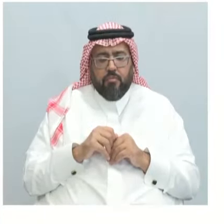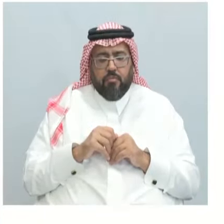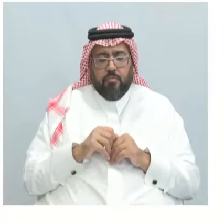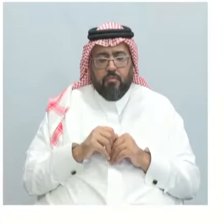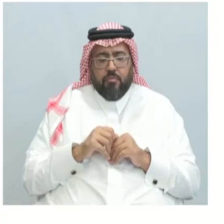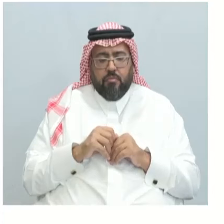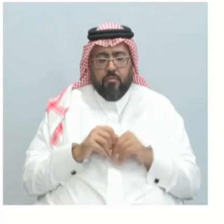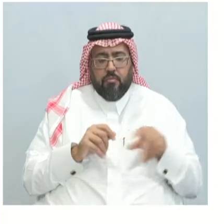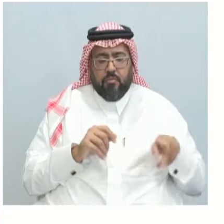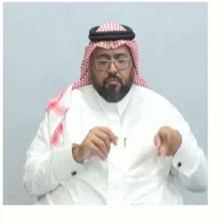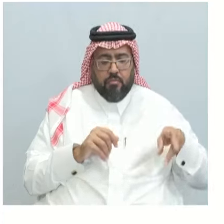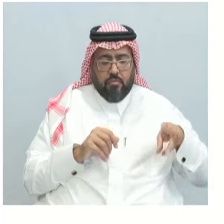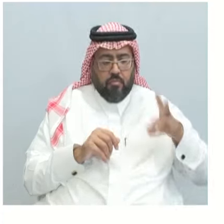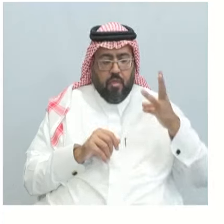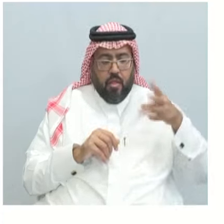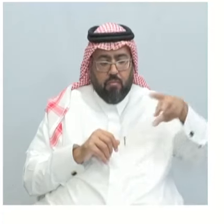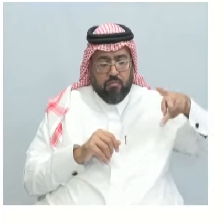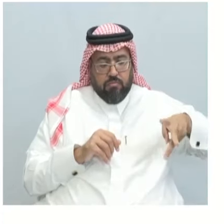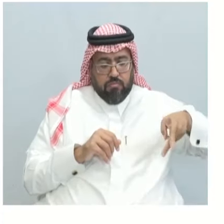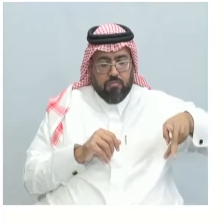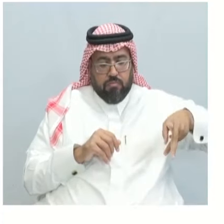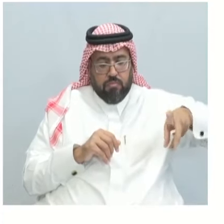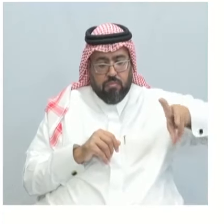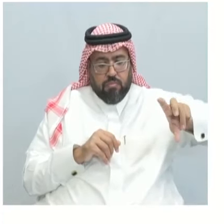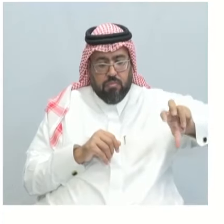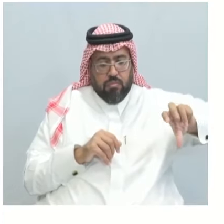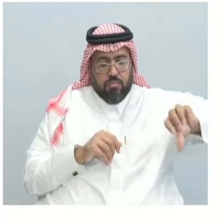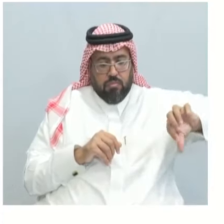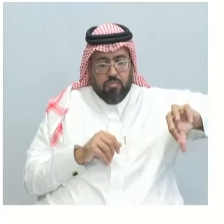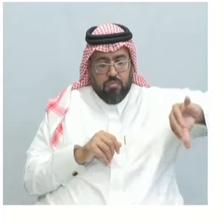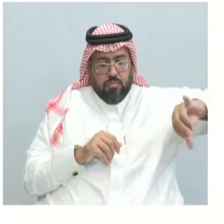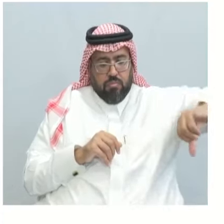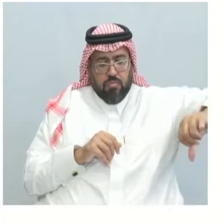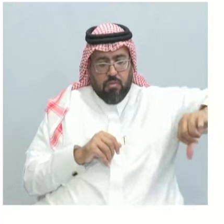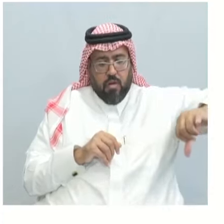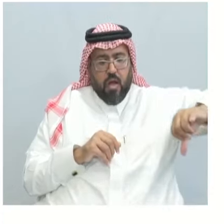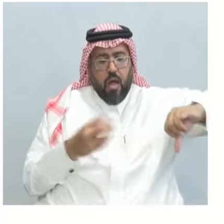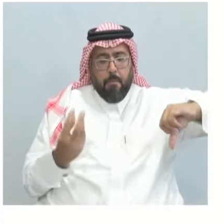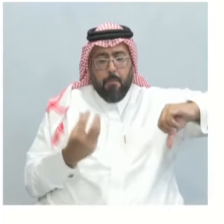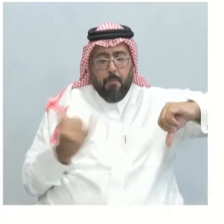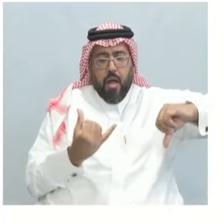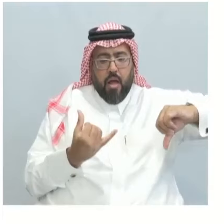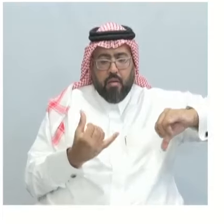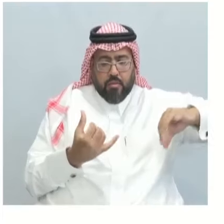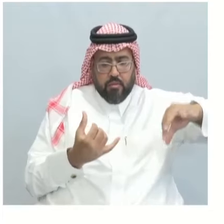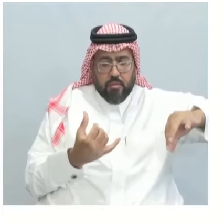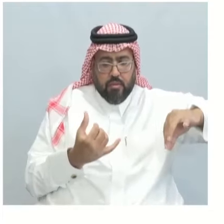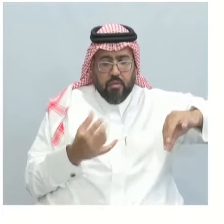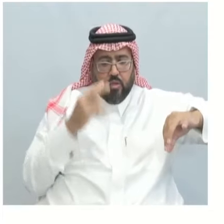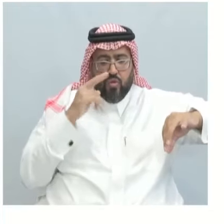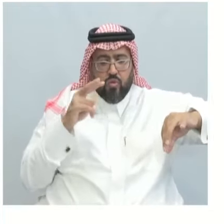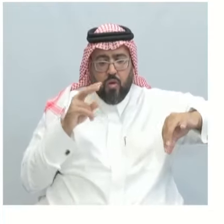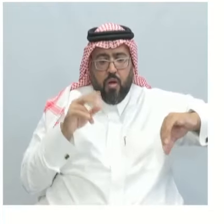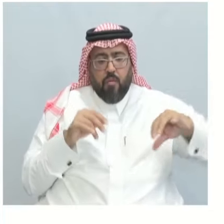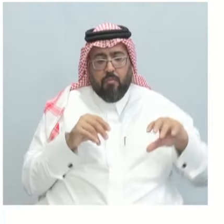اضغط على المفاتيح الثلاثه اسكيب فت وكنترول معا لعرض مدير المهام